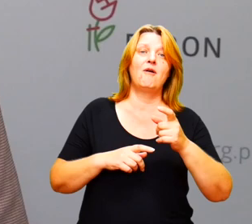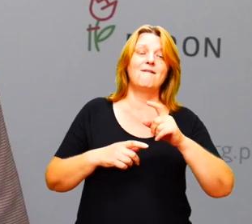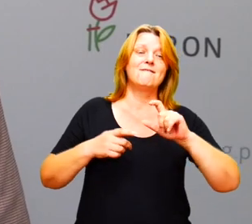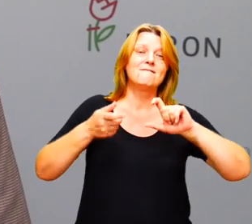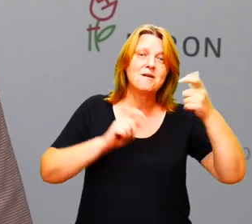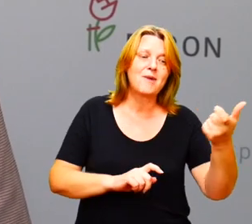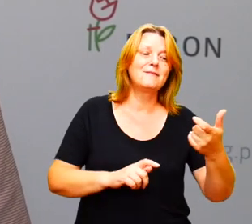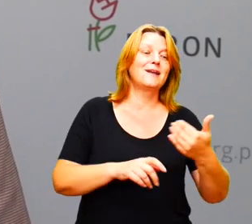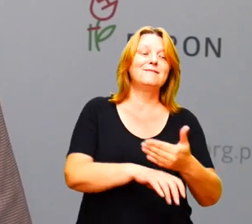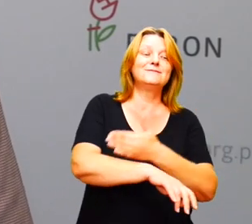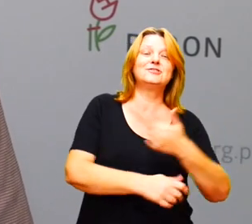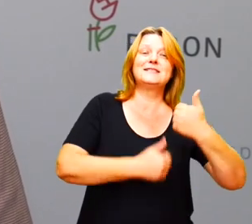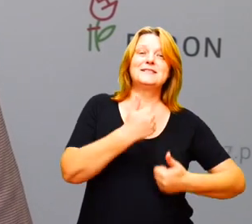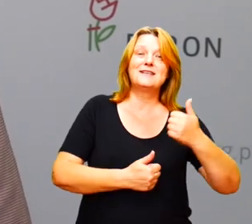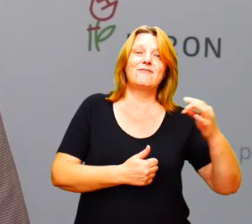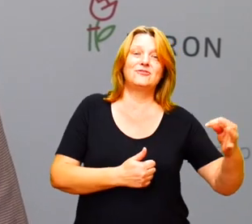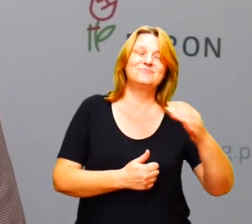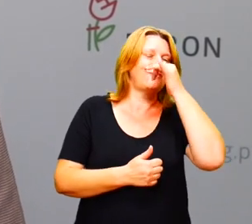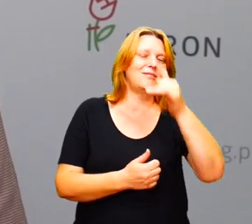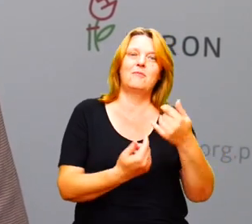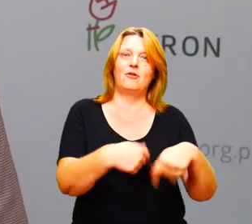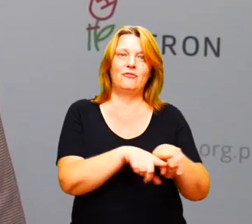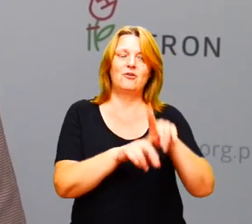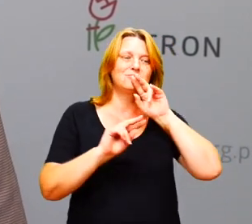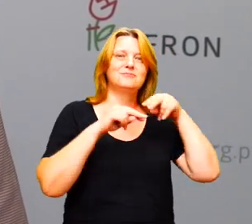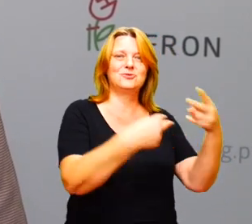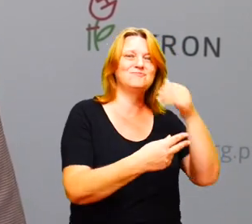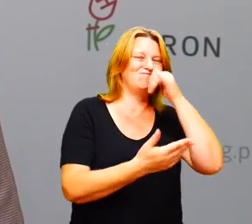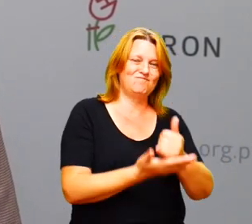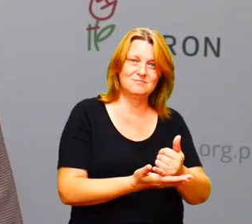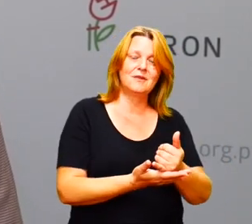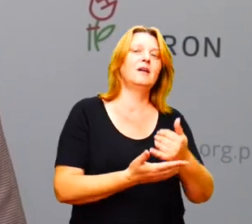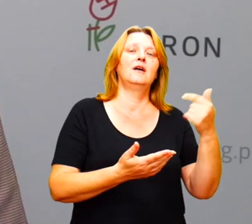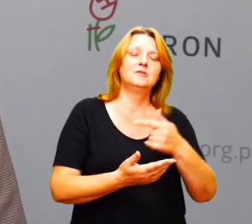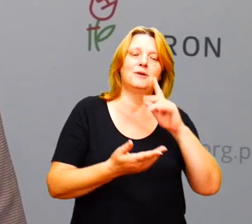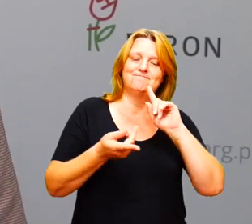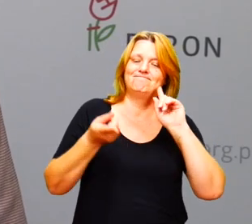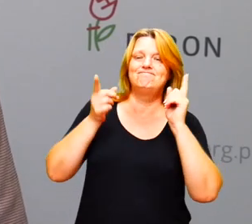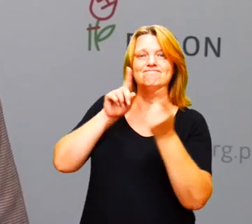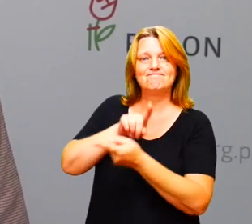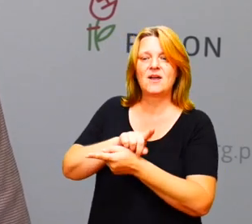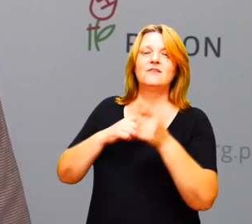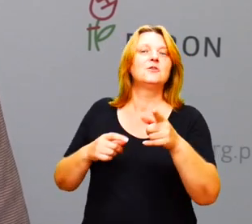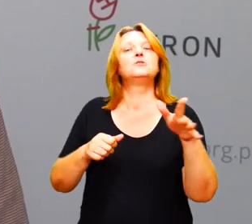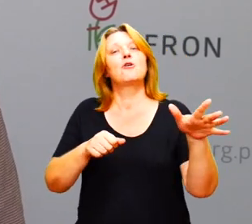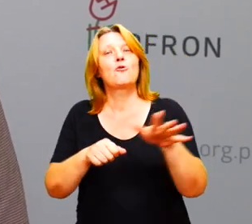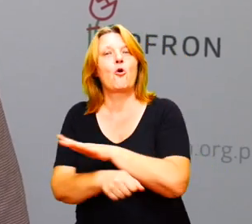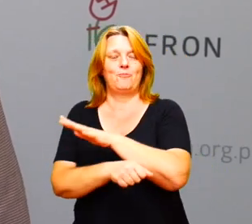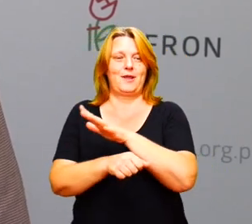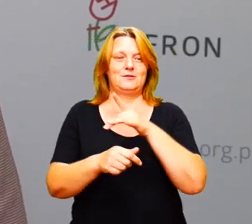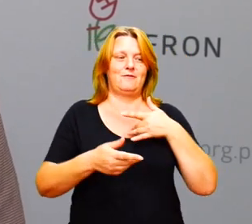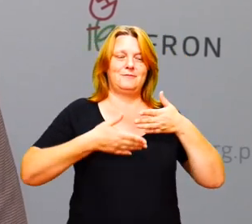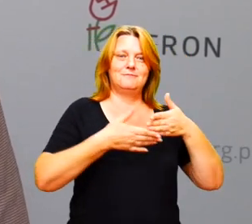po wypadku, że już zawodu wcześniej wykonywanego nie możemy, do niego po prostu nie możemy wrócić. A więc jest